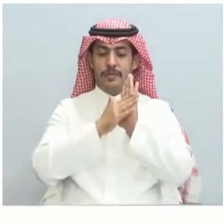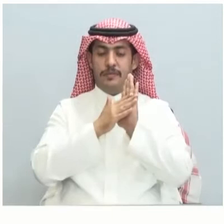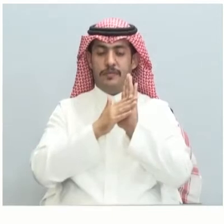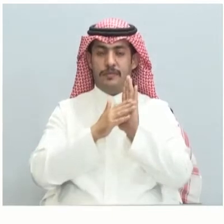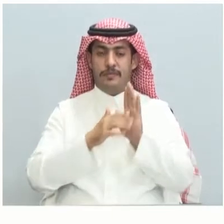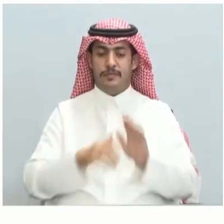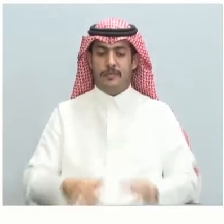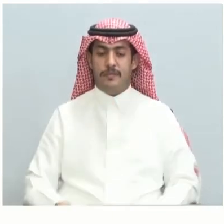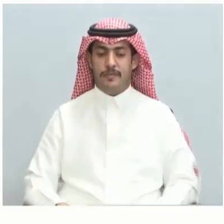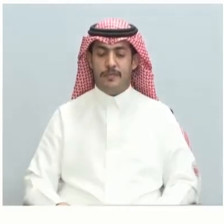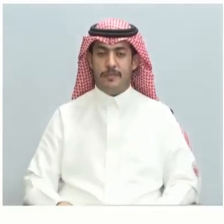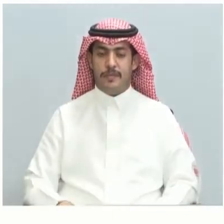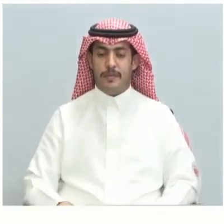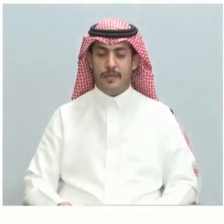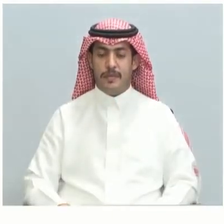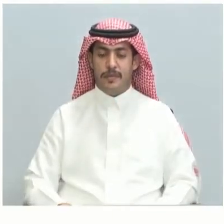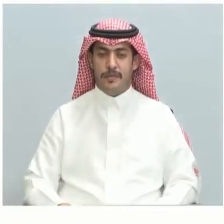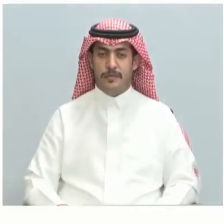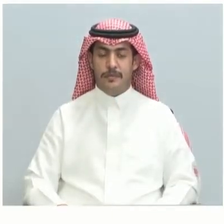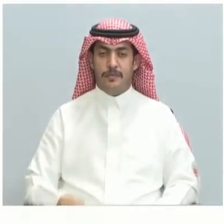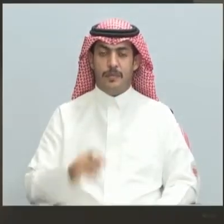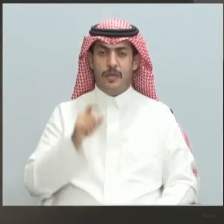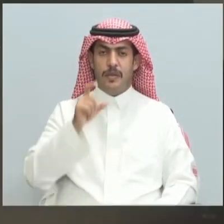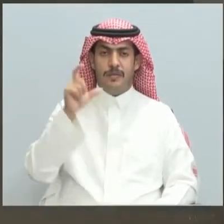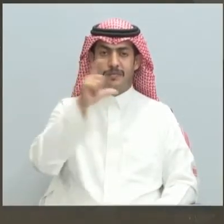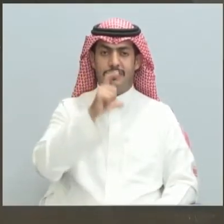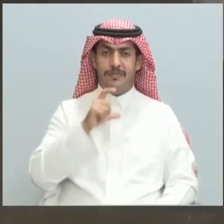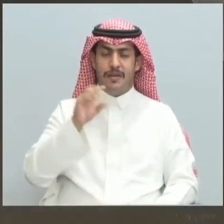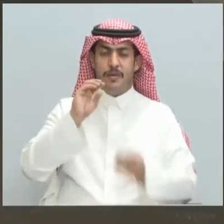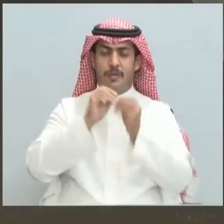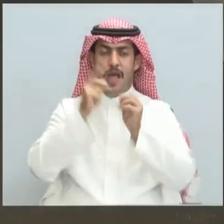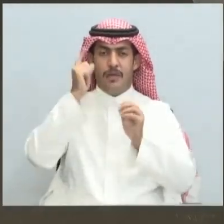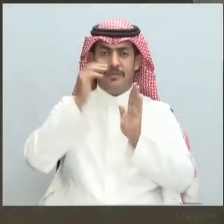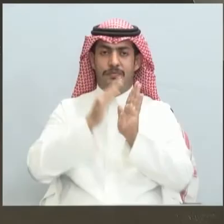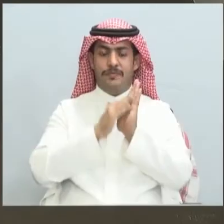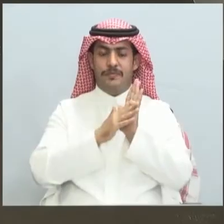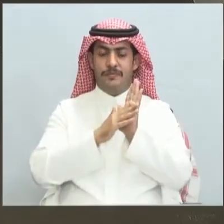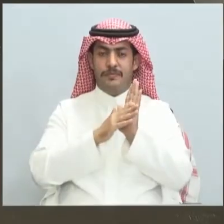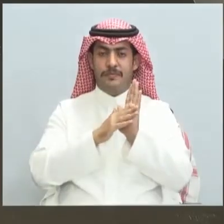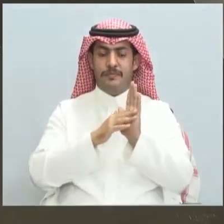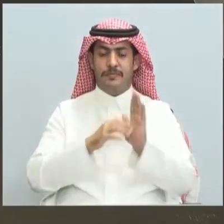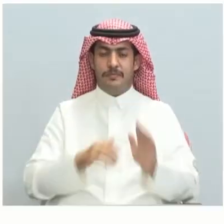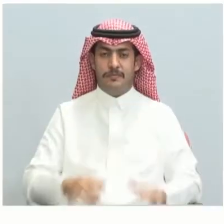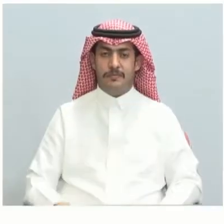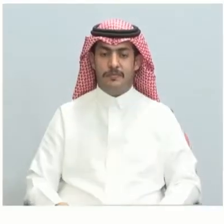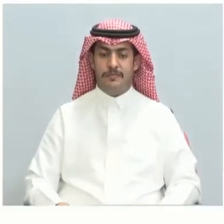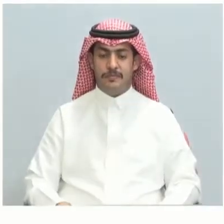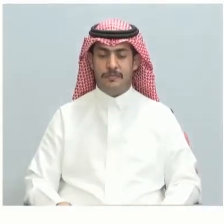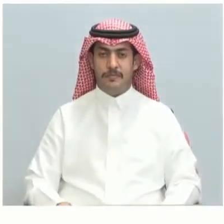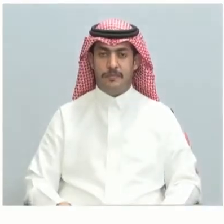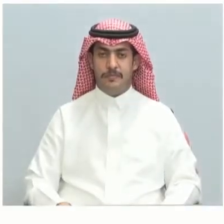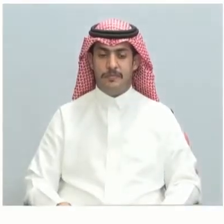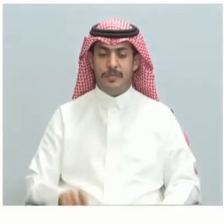الارباع المضلله ما رايكم ما عدد الارباع المظله هنا اذا نريد ان نكتب عدد الارباع المضلله